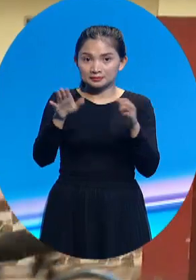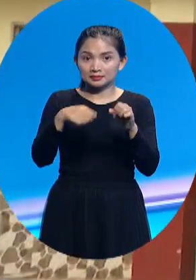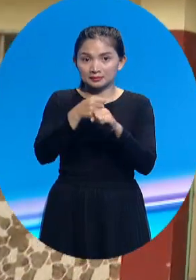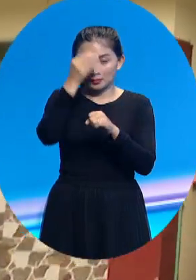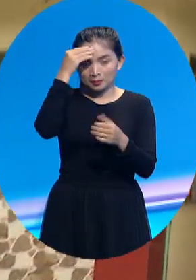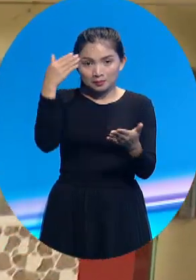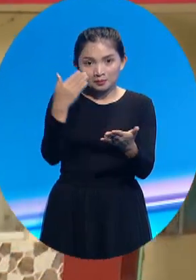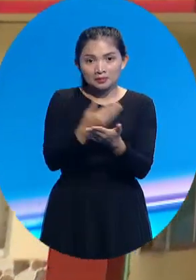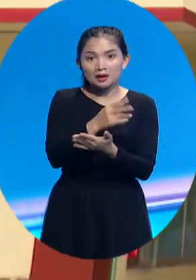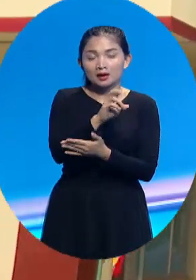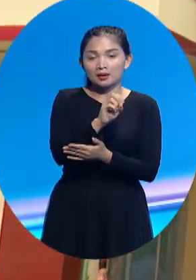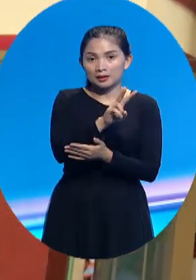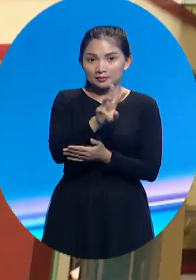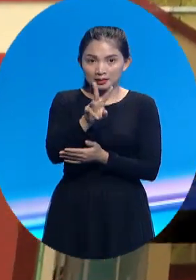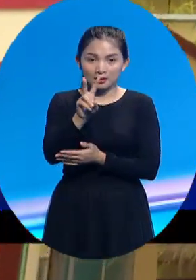Trong năm học